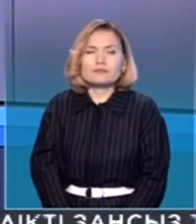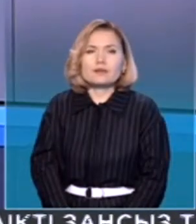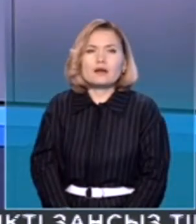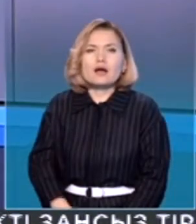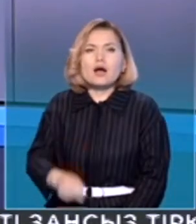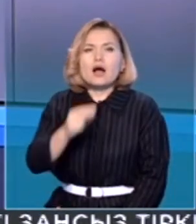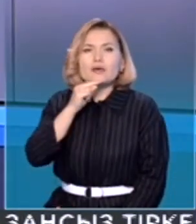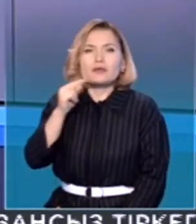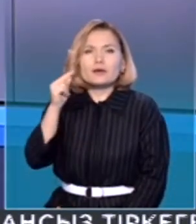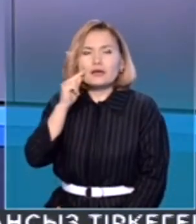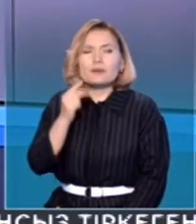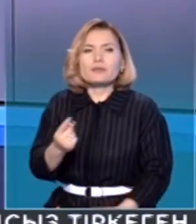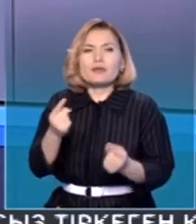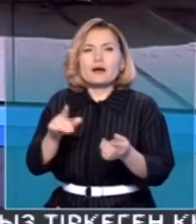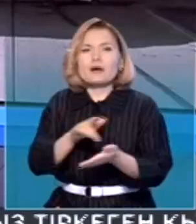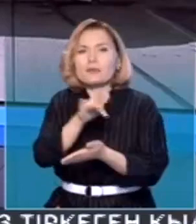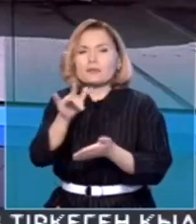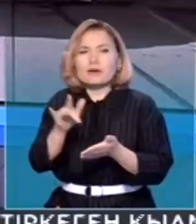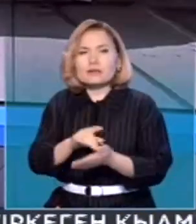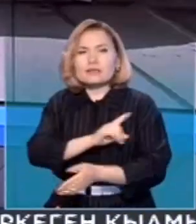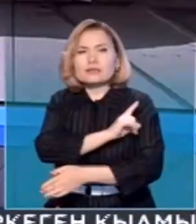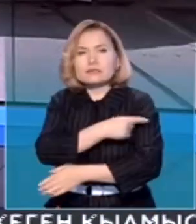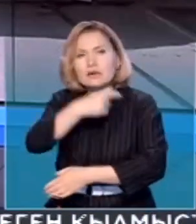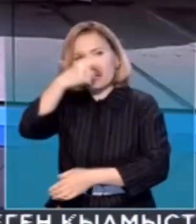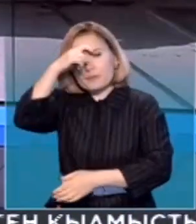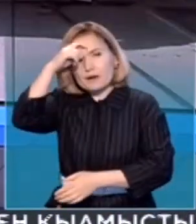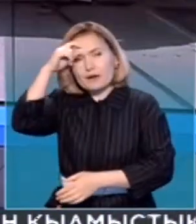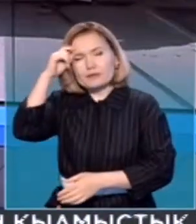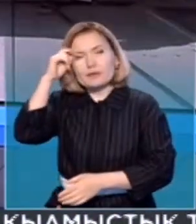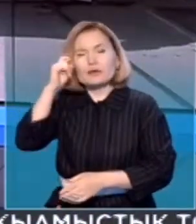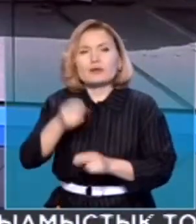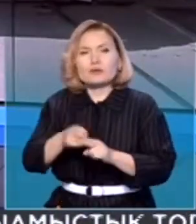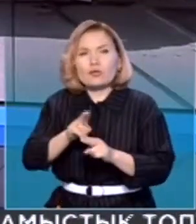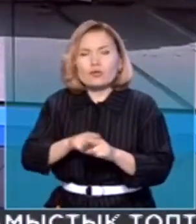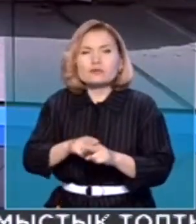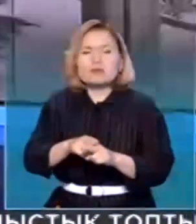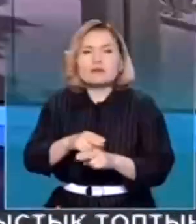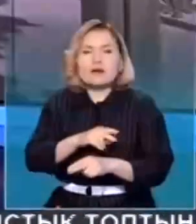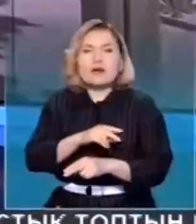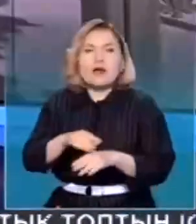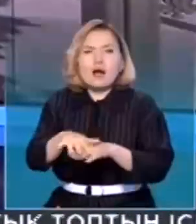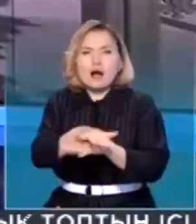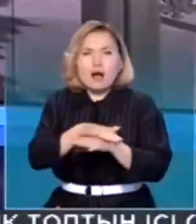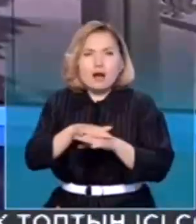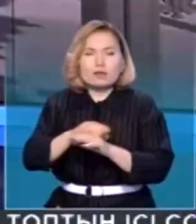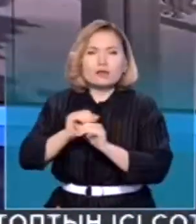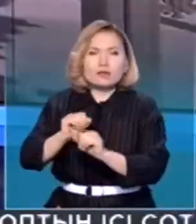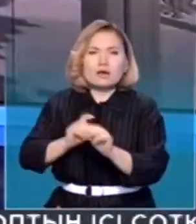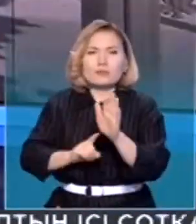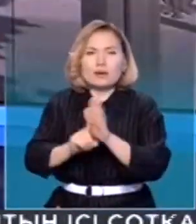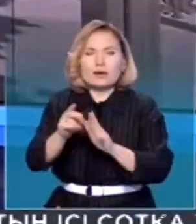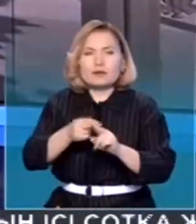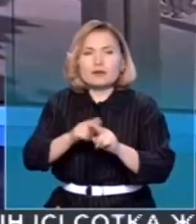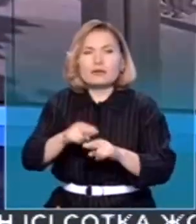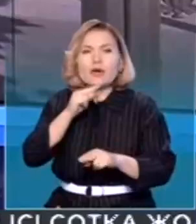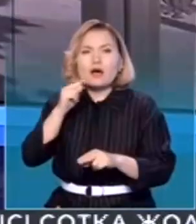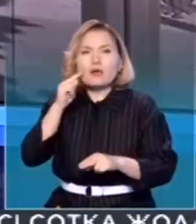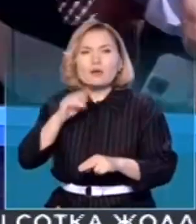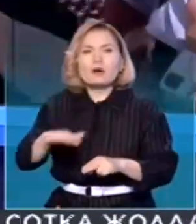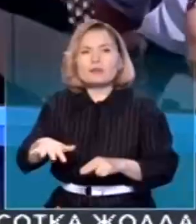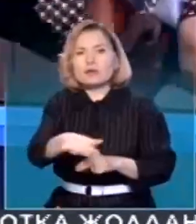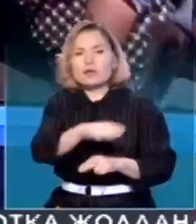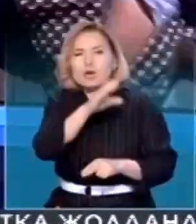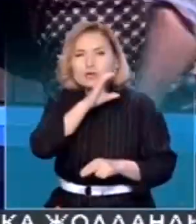Жаһаннан бірер ақпарат, Қытайдың ірі қалаларында аптап ыстықтан абай болуға кеңес беріліп отыр. Ел астанасы Бейжіңде, шығыстағы